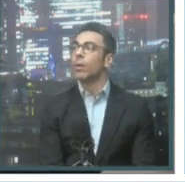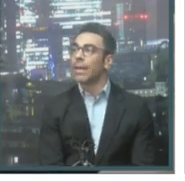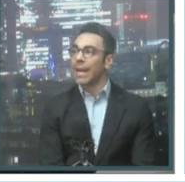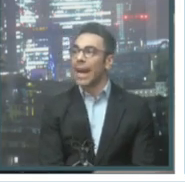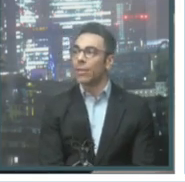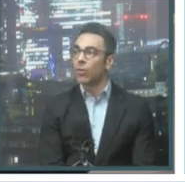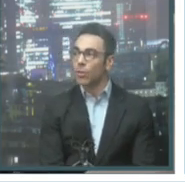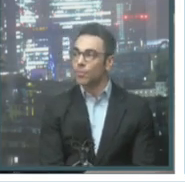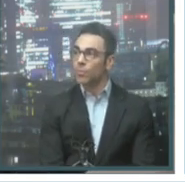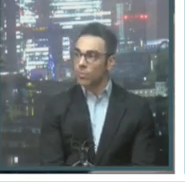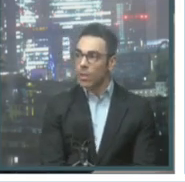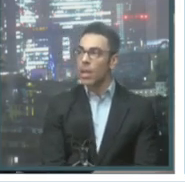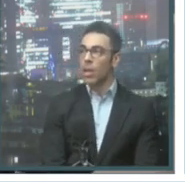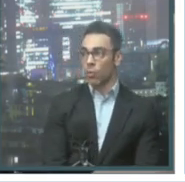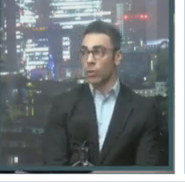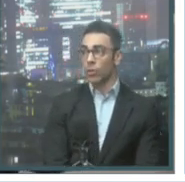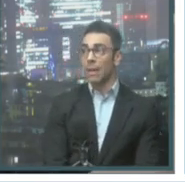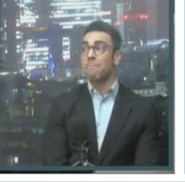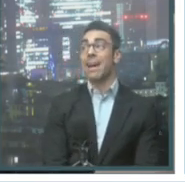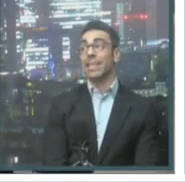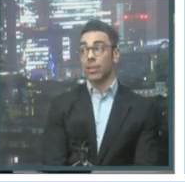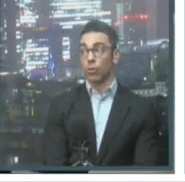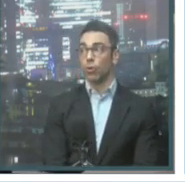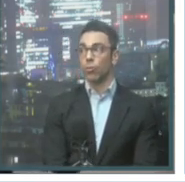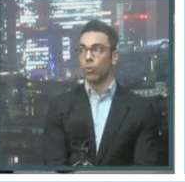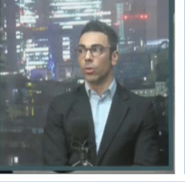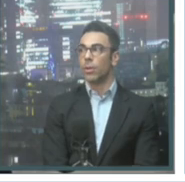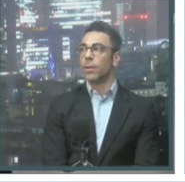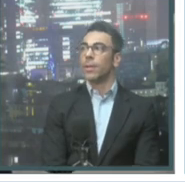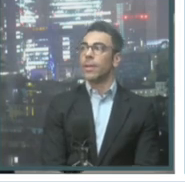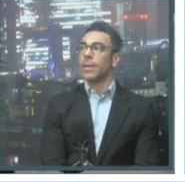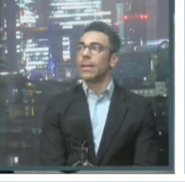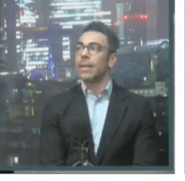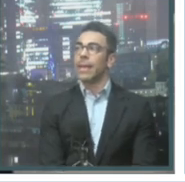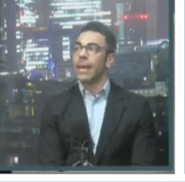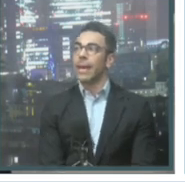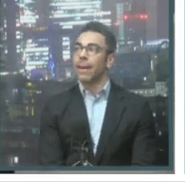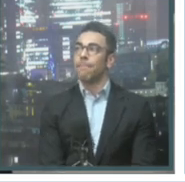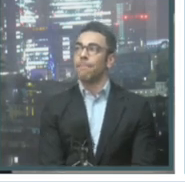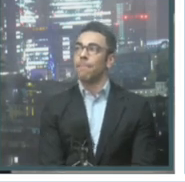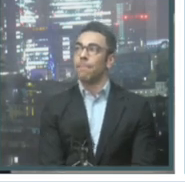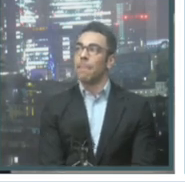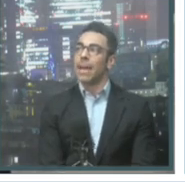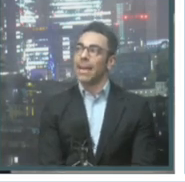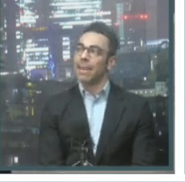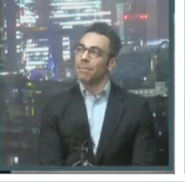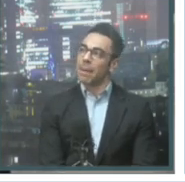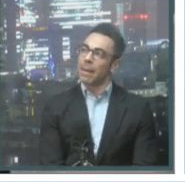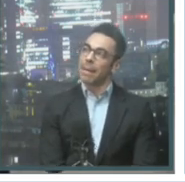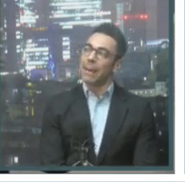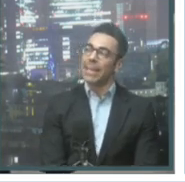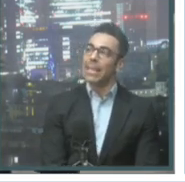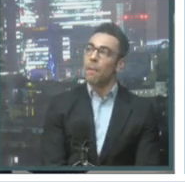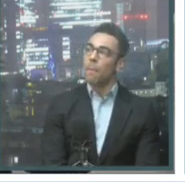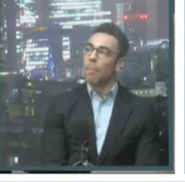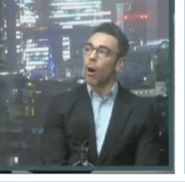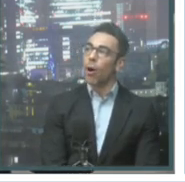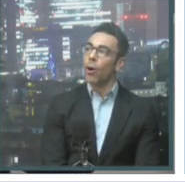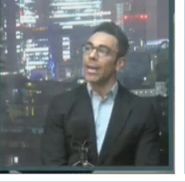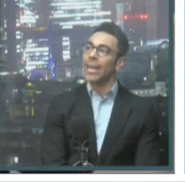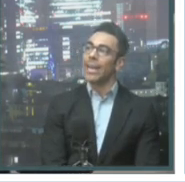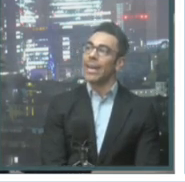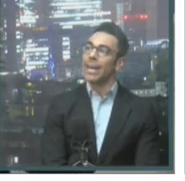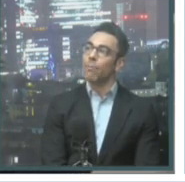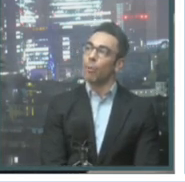abbiamo creato questo dire mai dire sordomuto e riprende un po